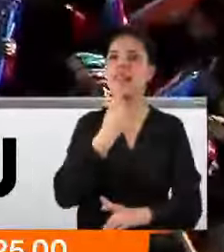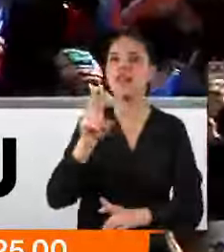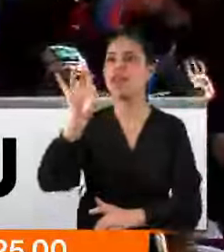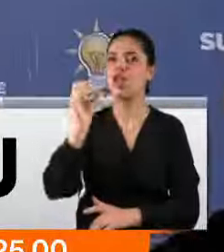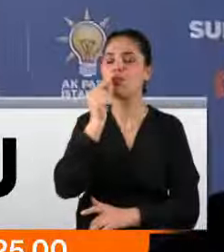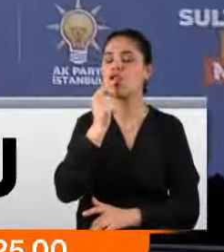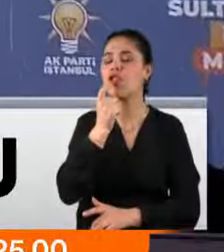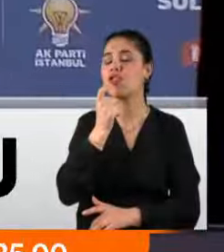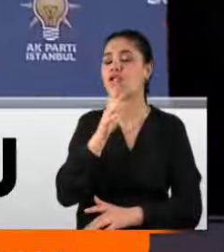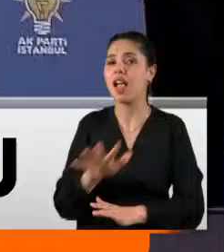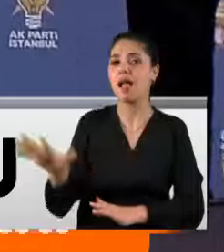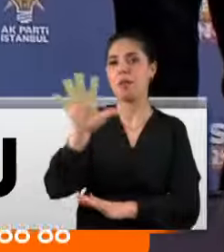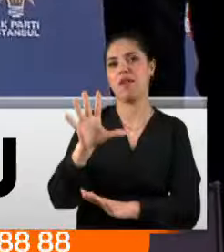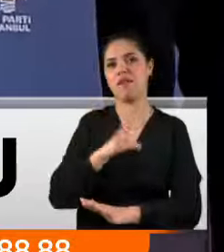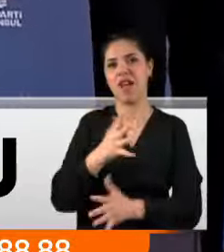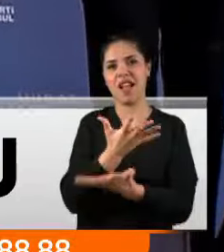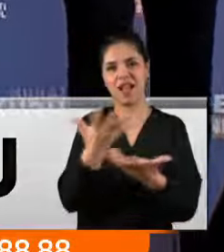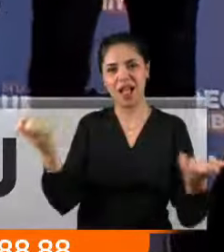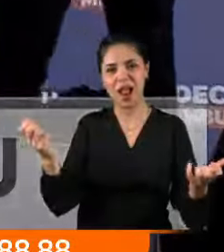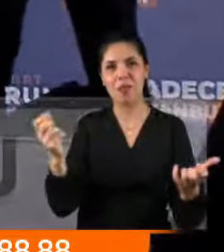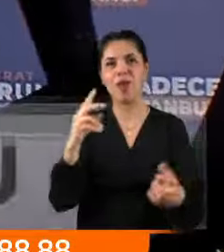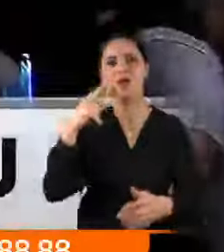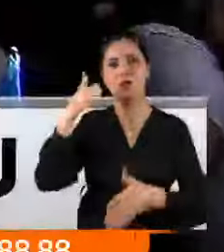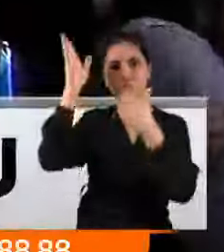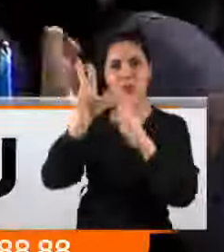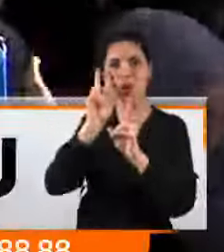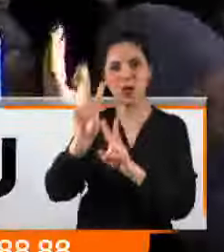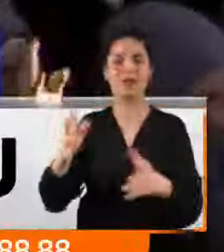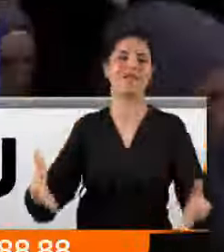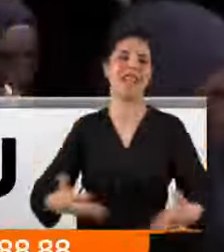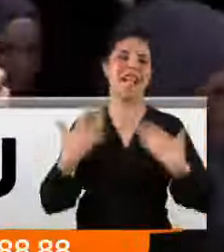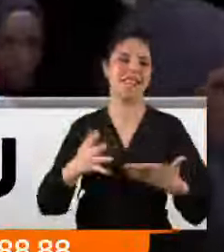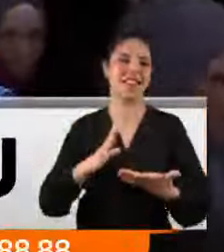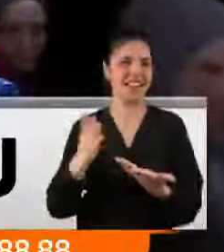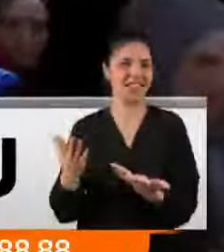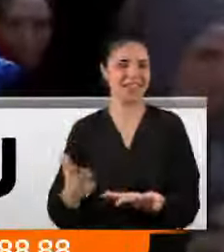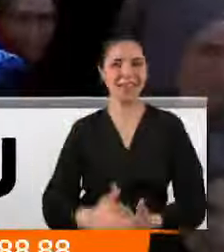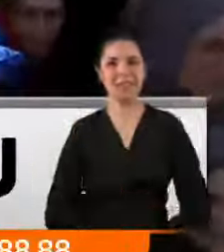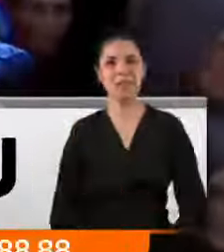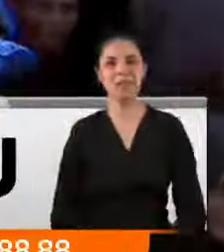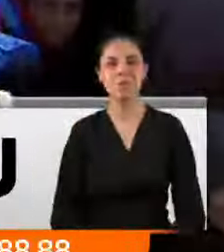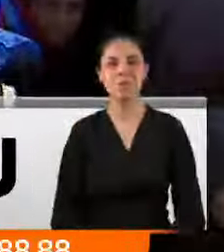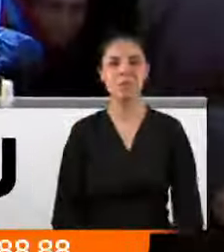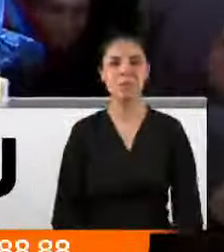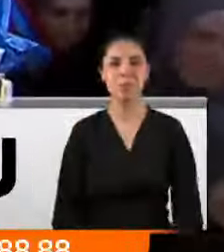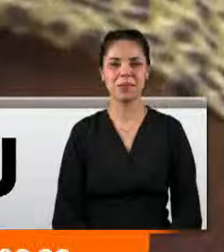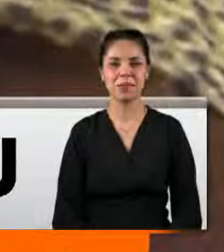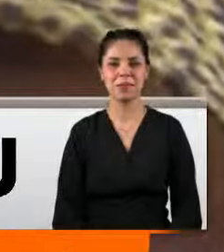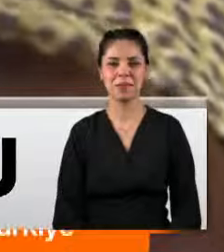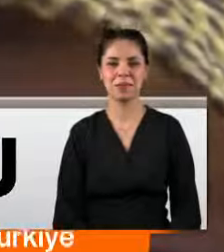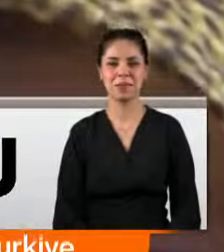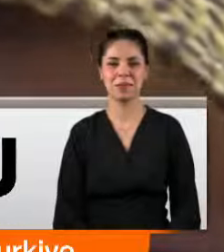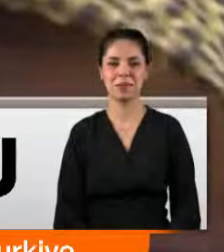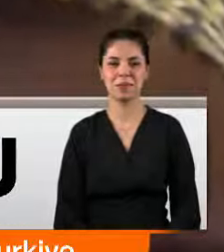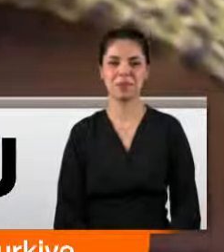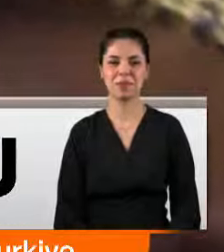binlerce kişi vardı. Kalabalık Erdoğan'ı coşkuyla karşıladı. Kendinden keyfinden vazgeçen. Murat